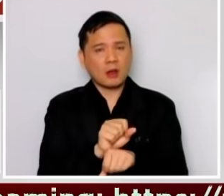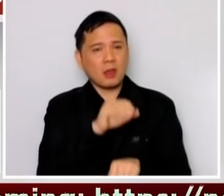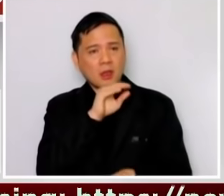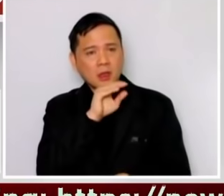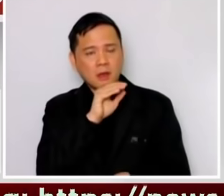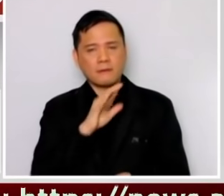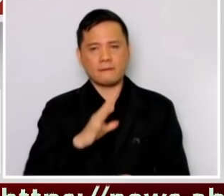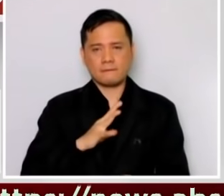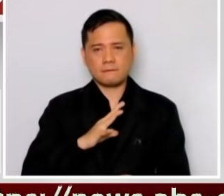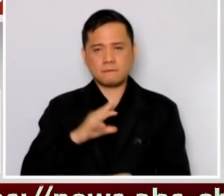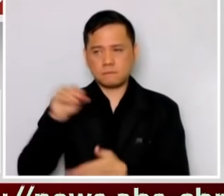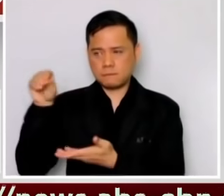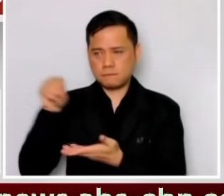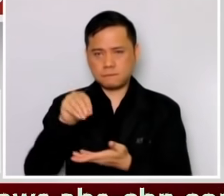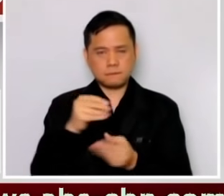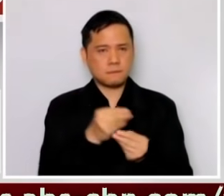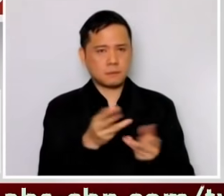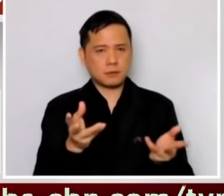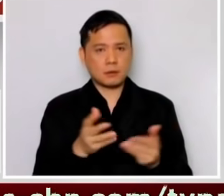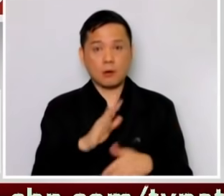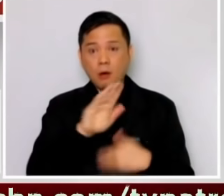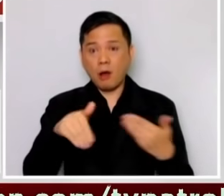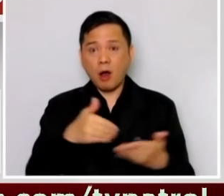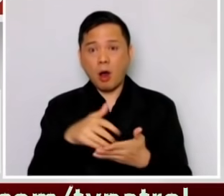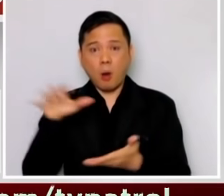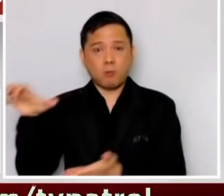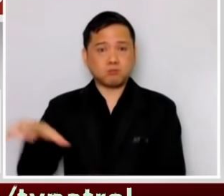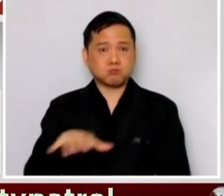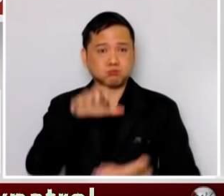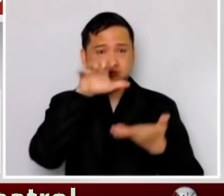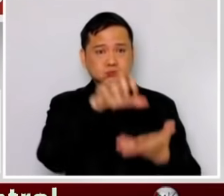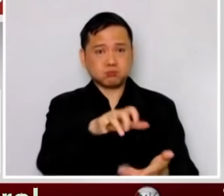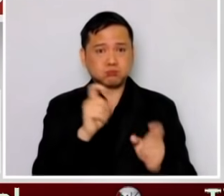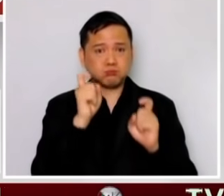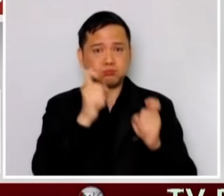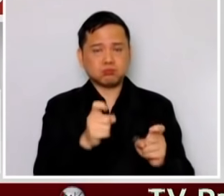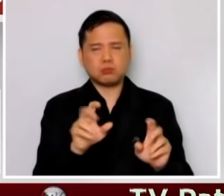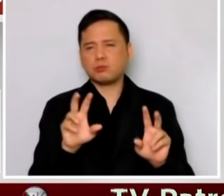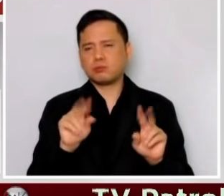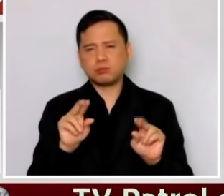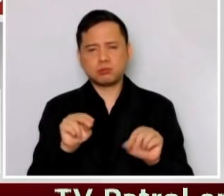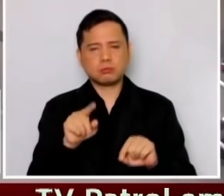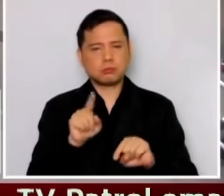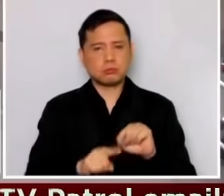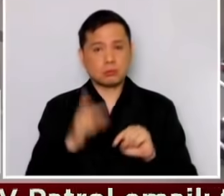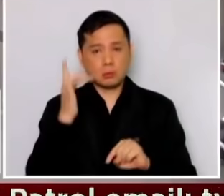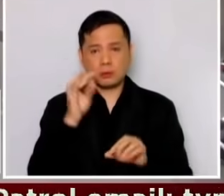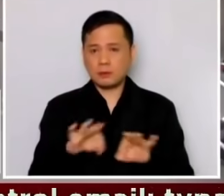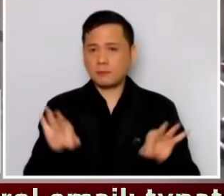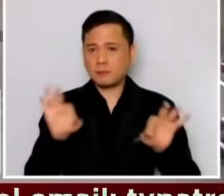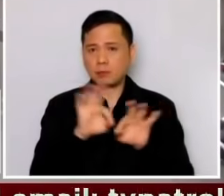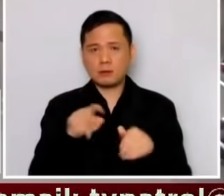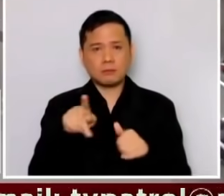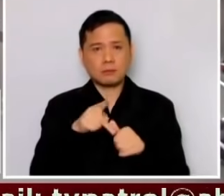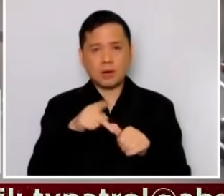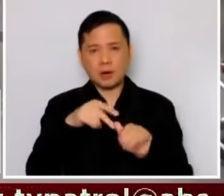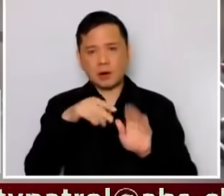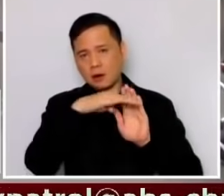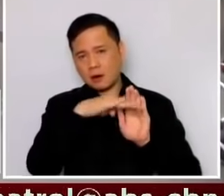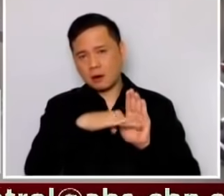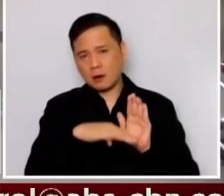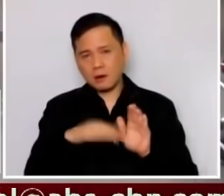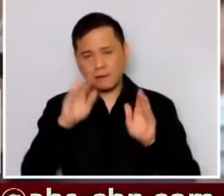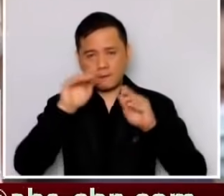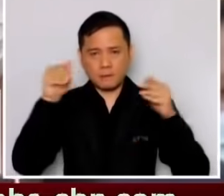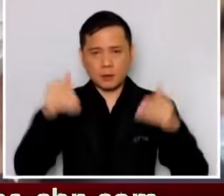pwedeng ibigay lahat kasi kailangan ho natin i-prioritize kung sino ho ang dapat bigyan. Ngayong nalalapit na